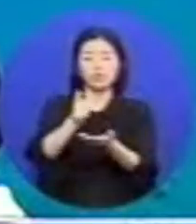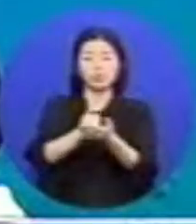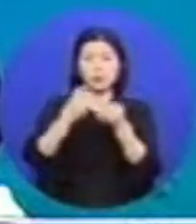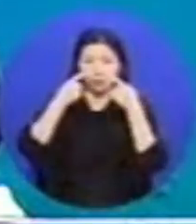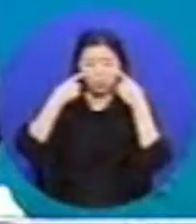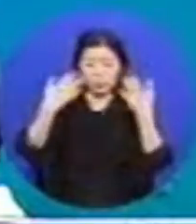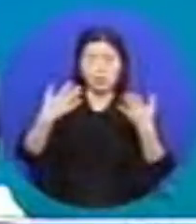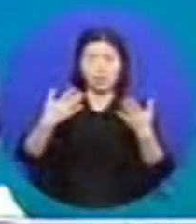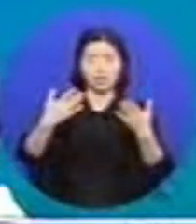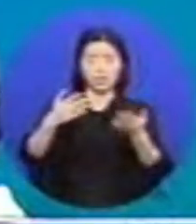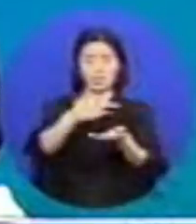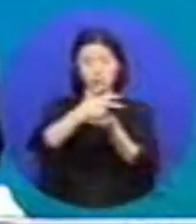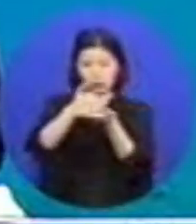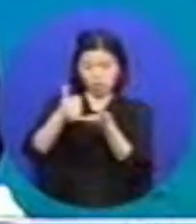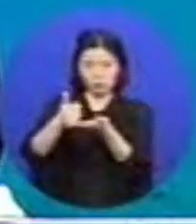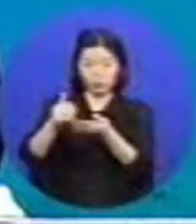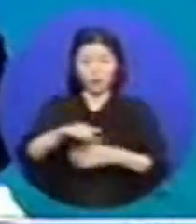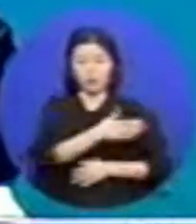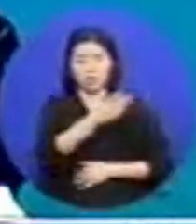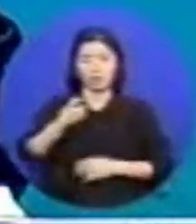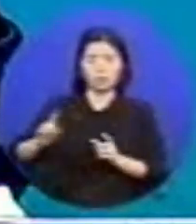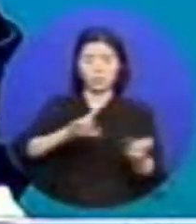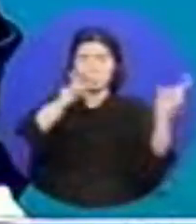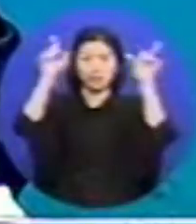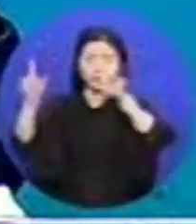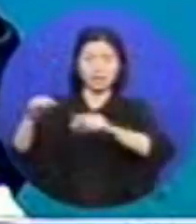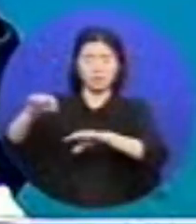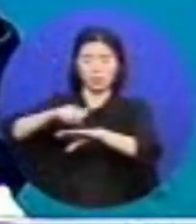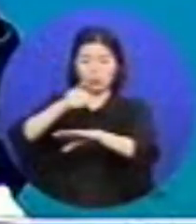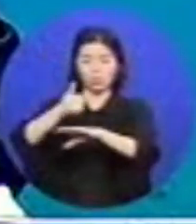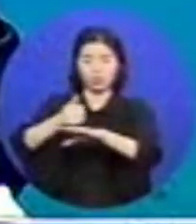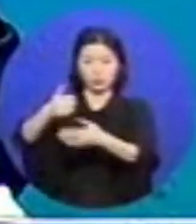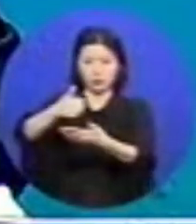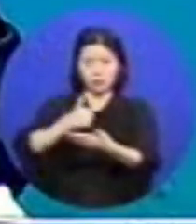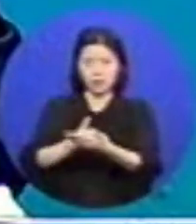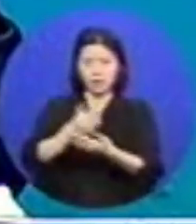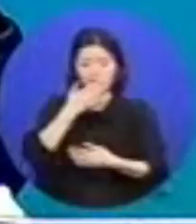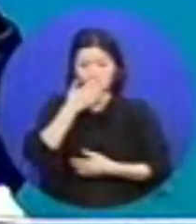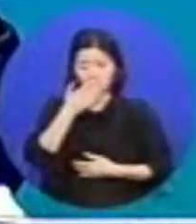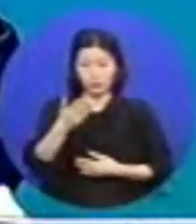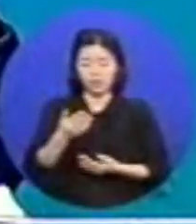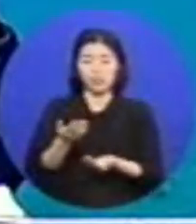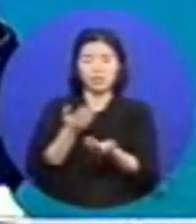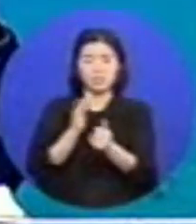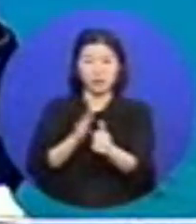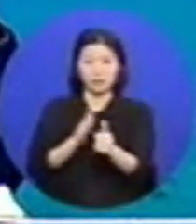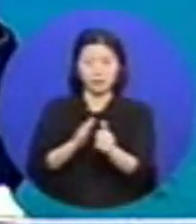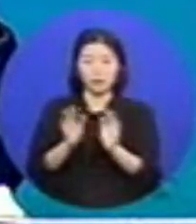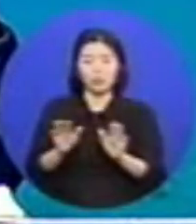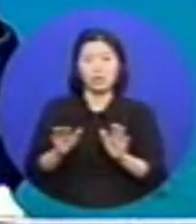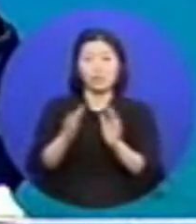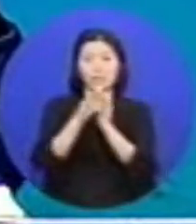주님으로 여러분의 삶의 왕으로 영접하실 수 있게 되기를 바랍니다. 우리 기도하실 때